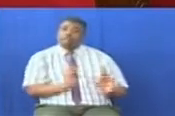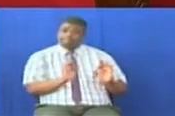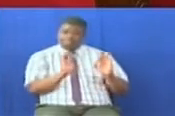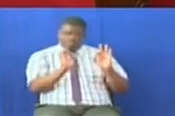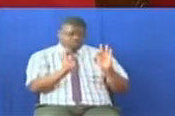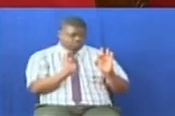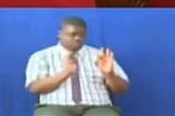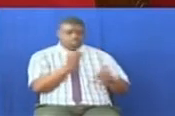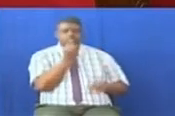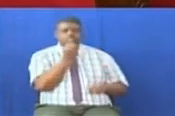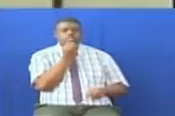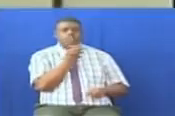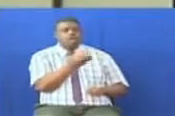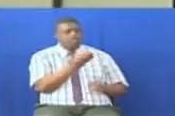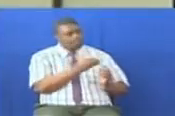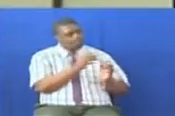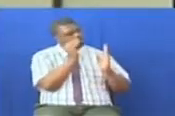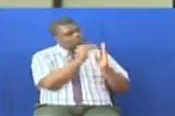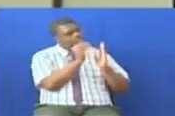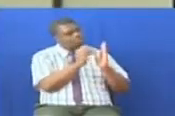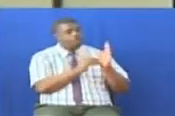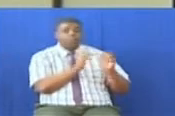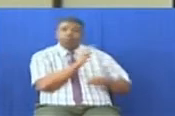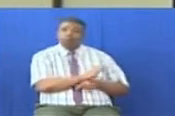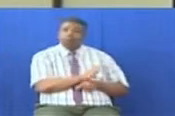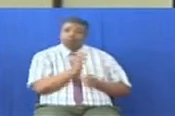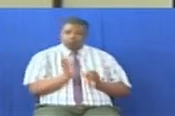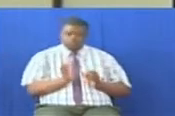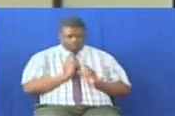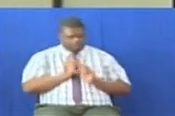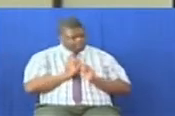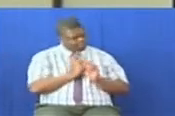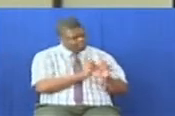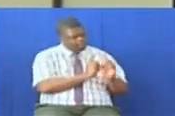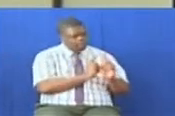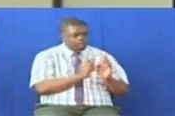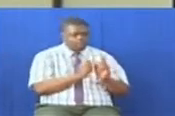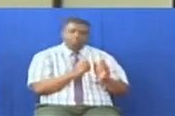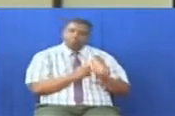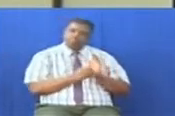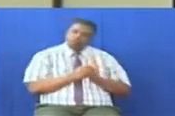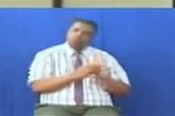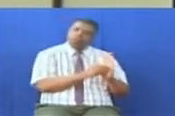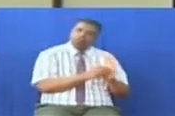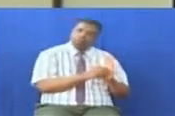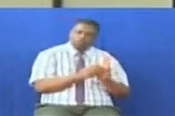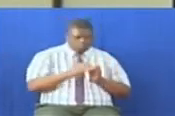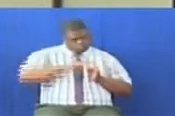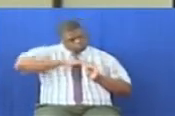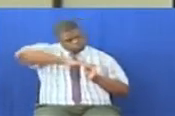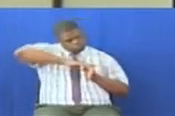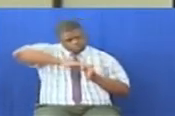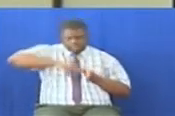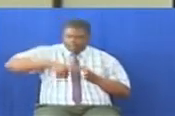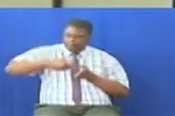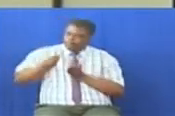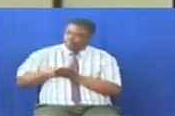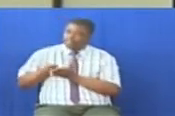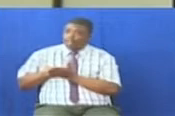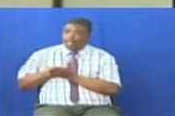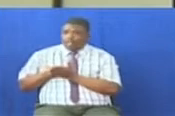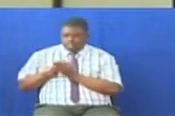zake zilikuwa zimezingatia miongozo ya matumizi ya fedha. Nazipongeza sana almashauri